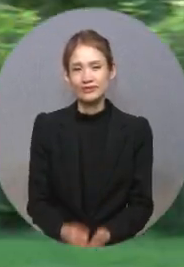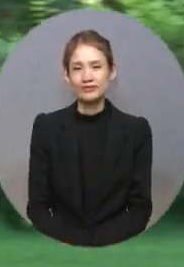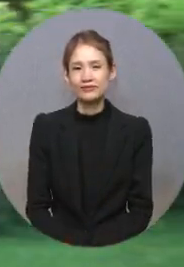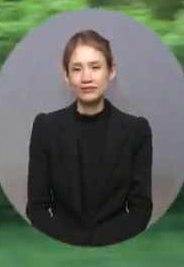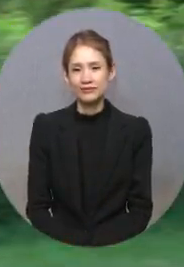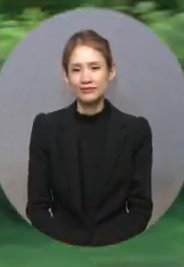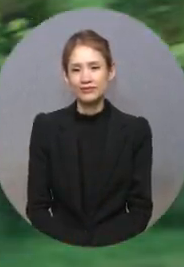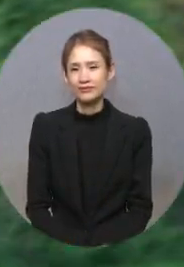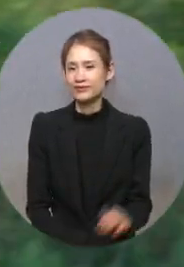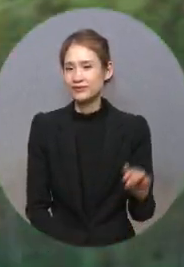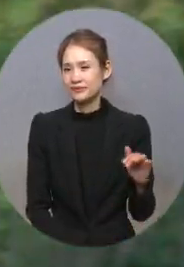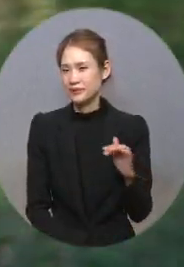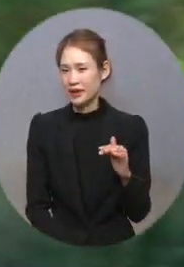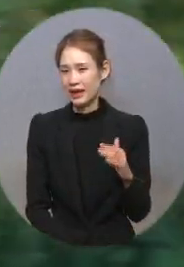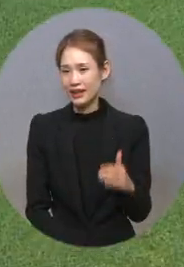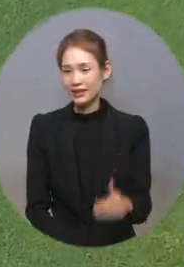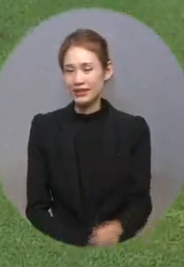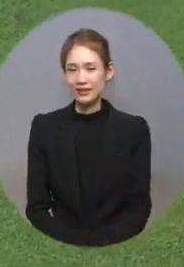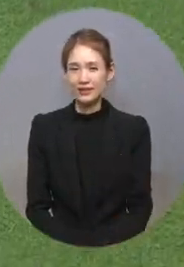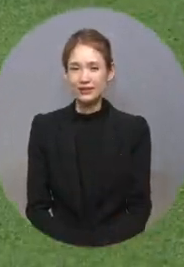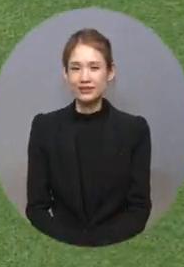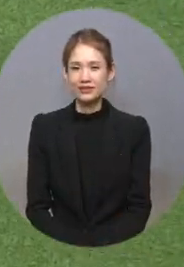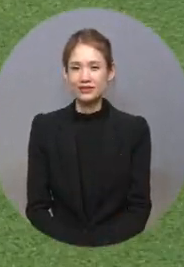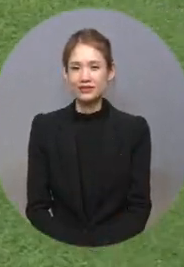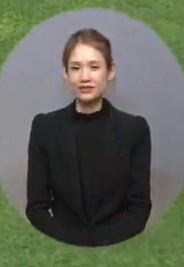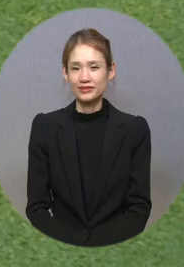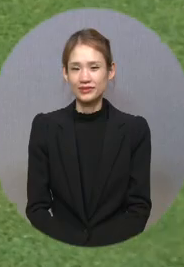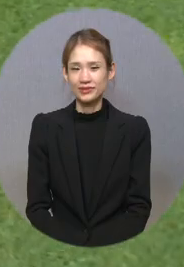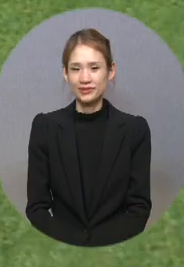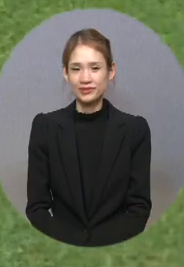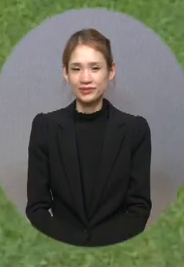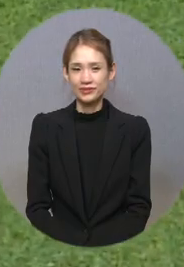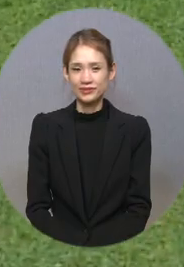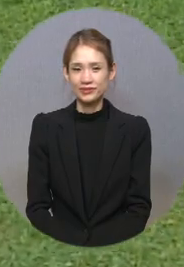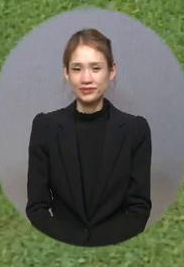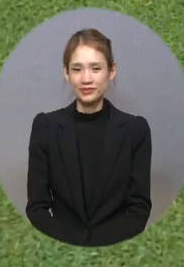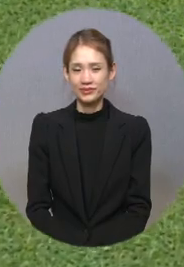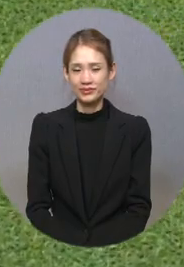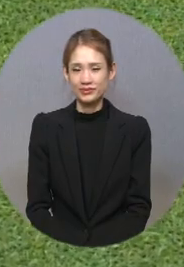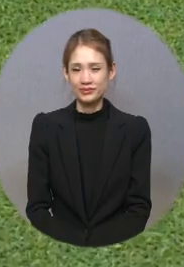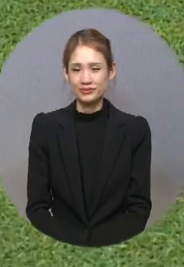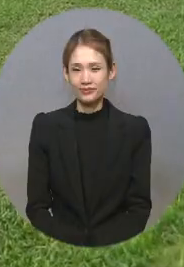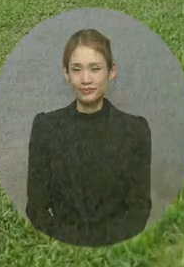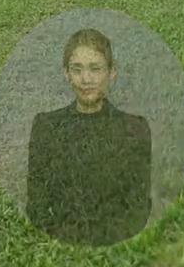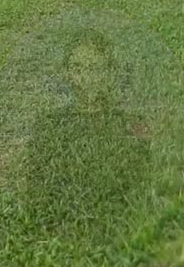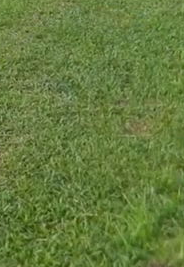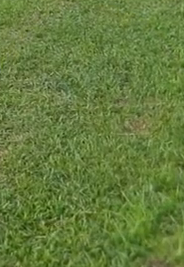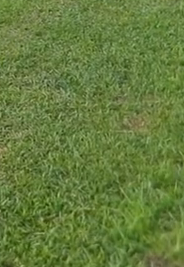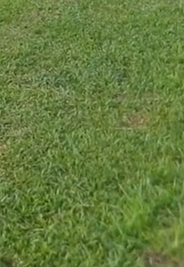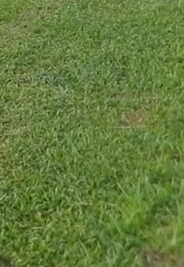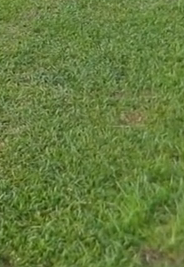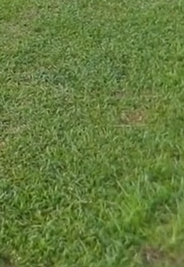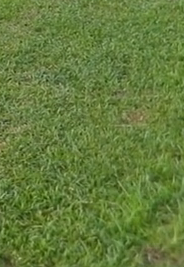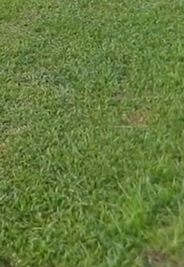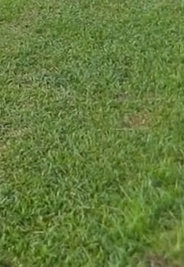안 내려오나요? 내려왔어요. 안 내려온다. 내려온다.